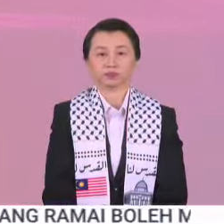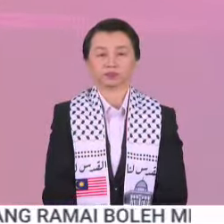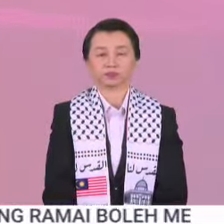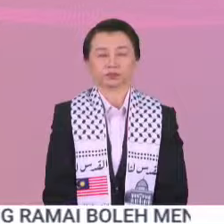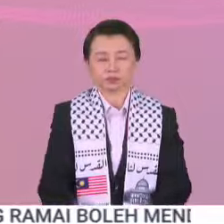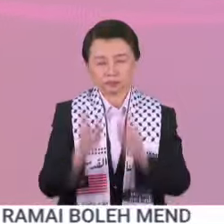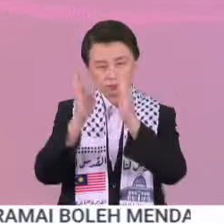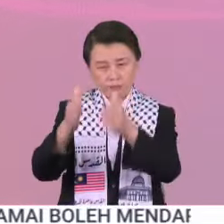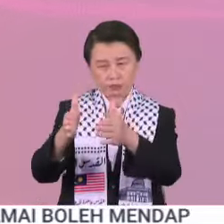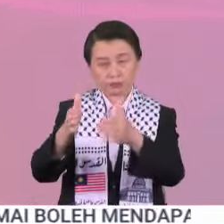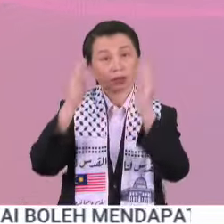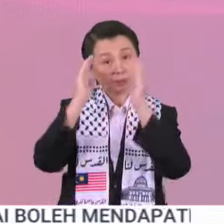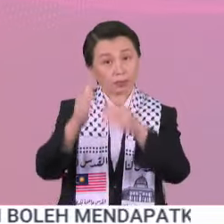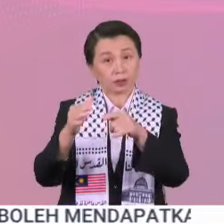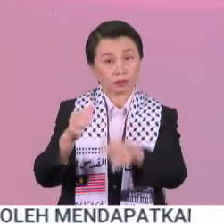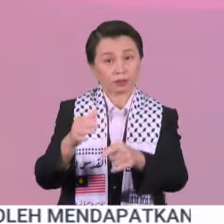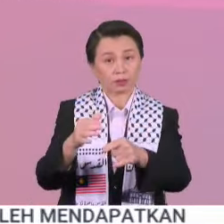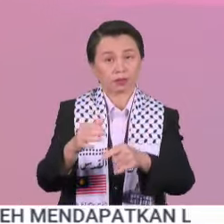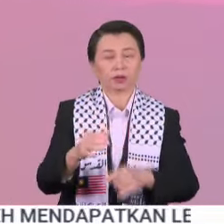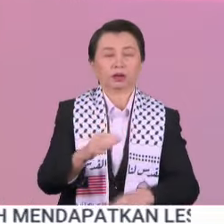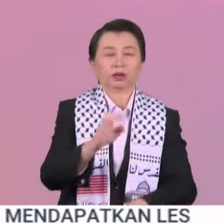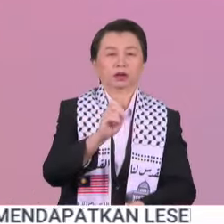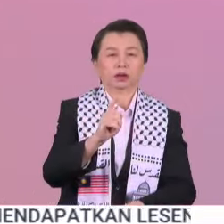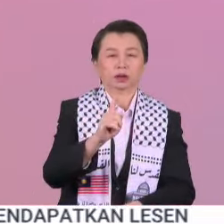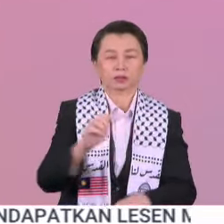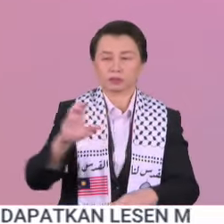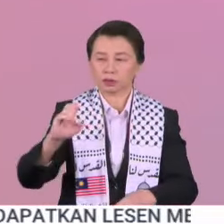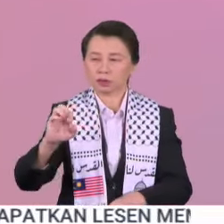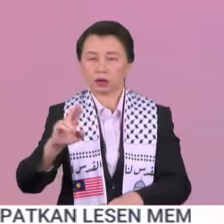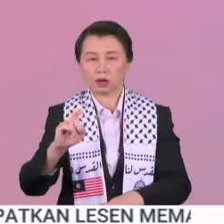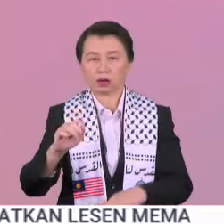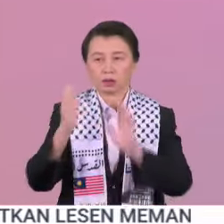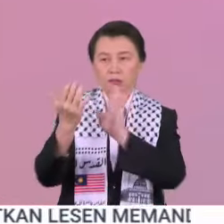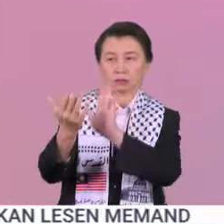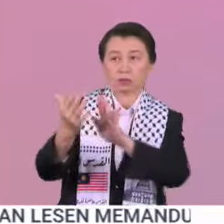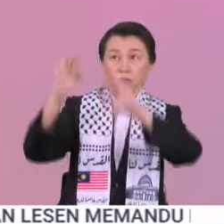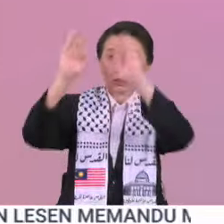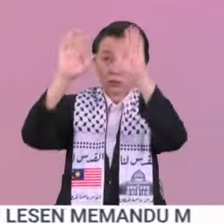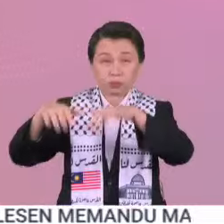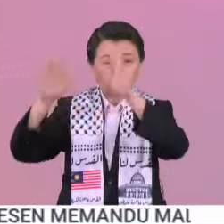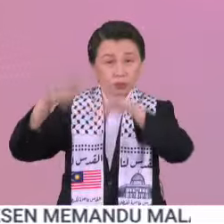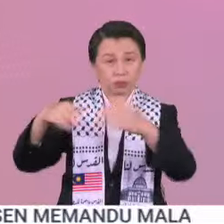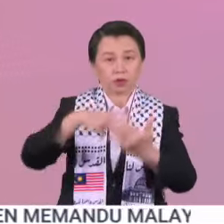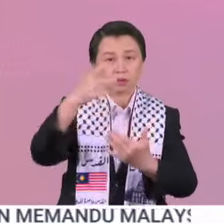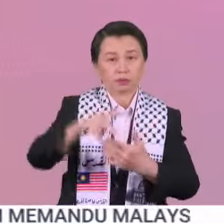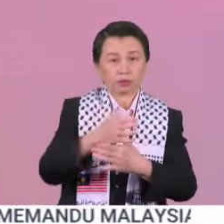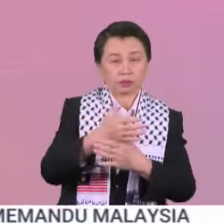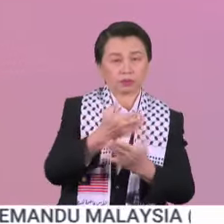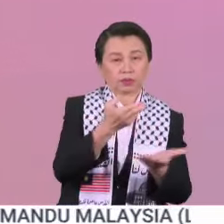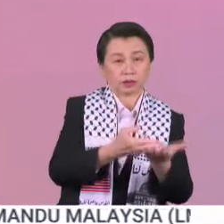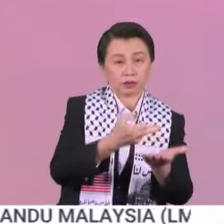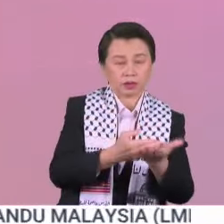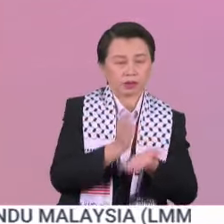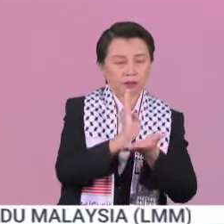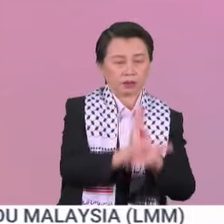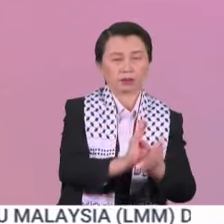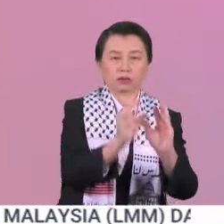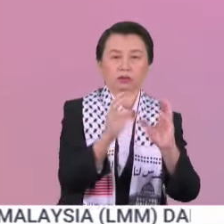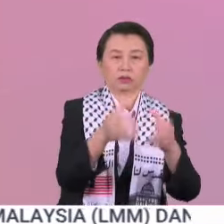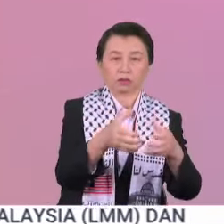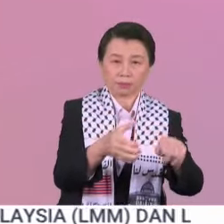Antara tumpuan lain di negeri Pahang, SW Corp rangka beberapa strategi hadapi monsun timur laut serta program kongsi rezeki bantu golongan